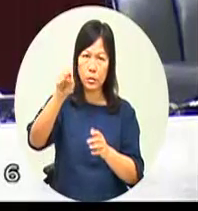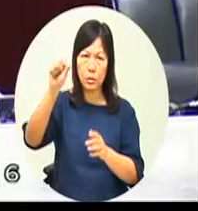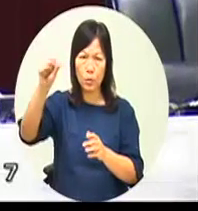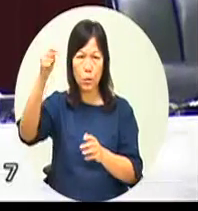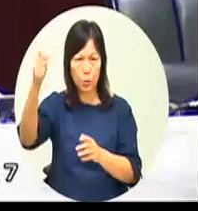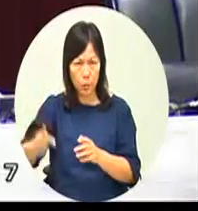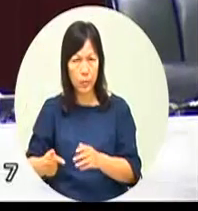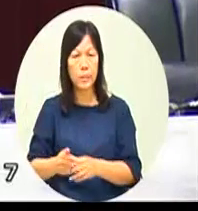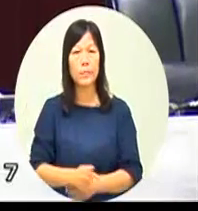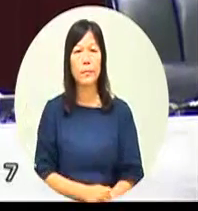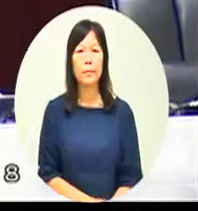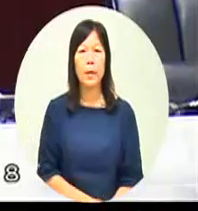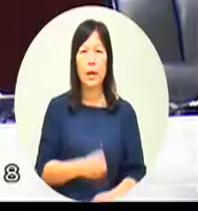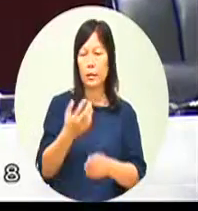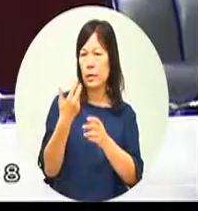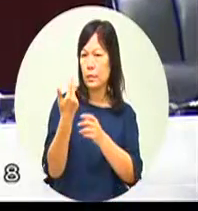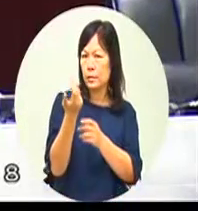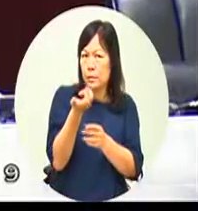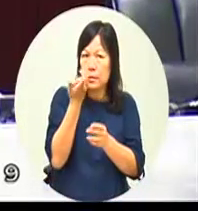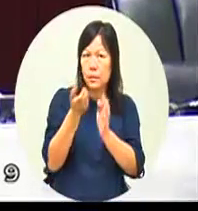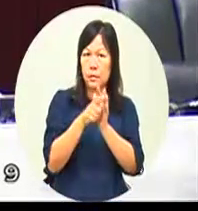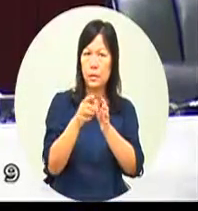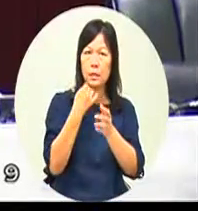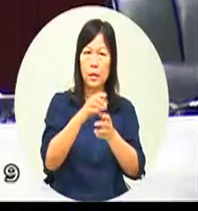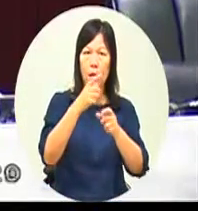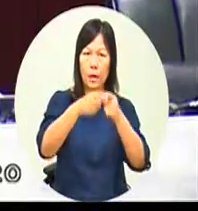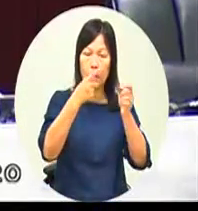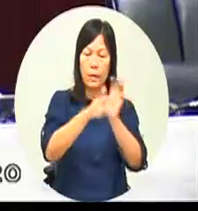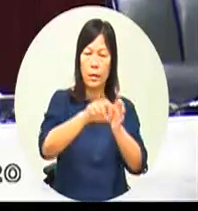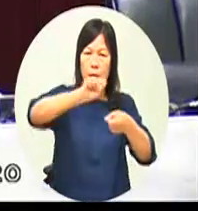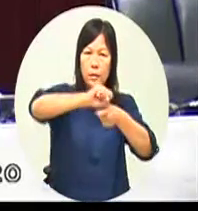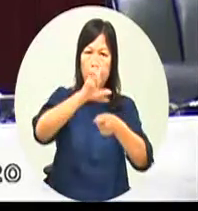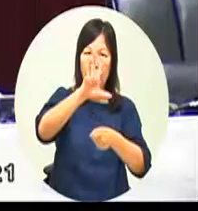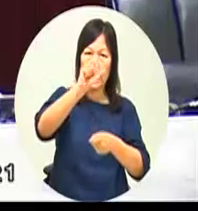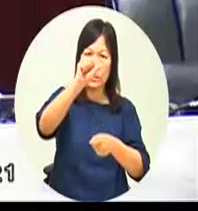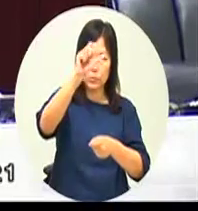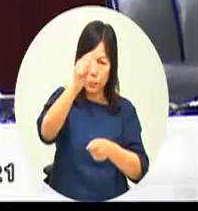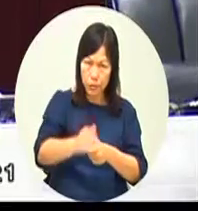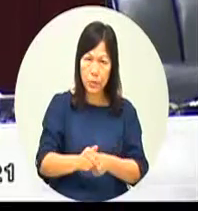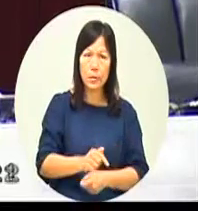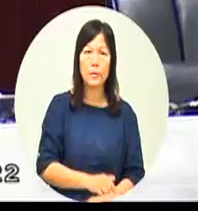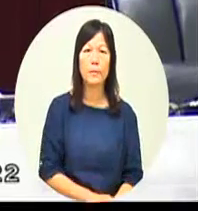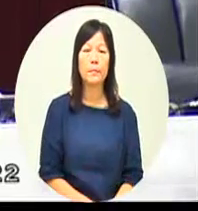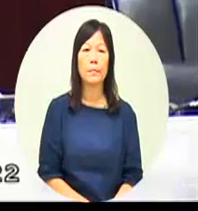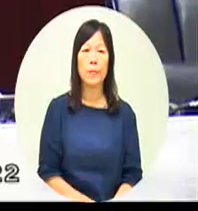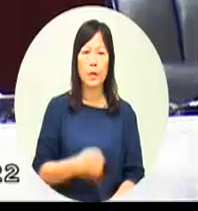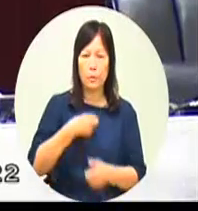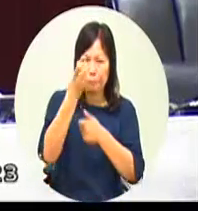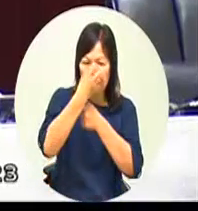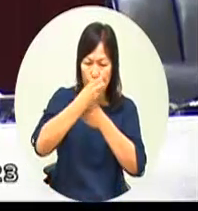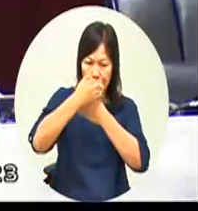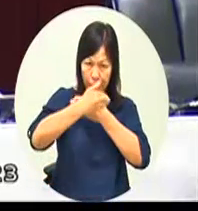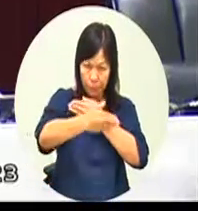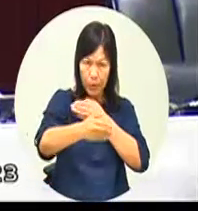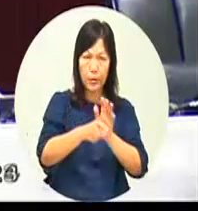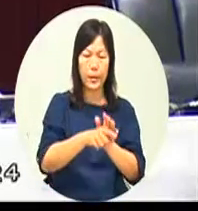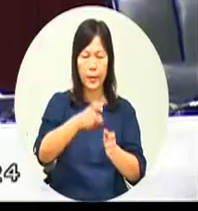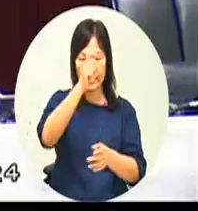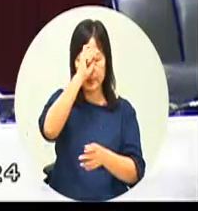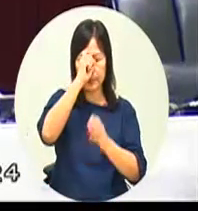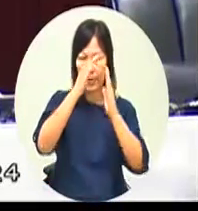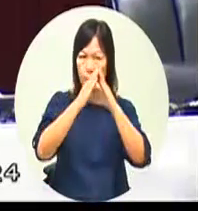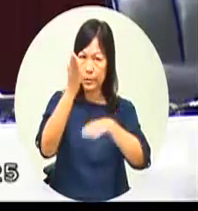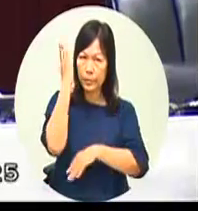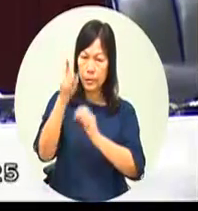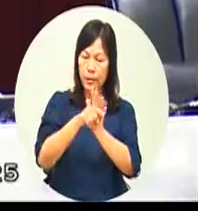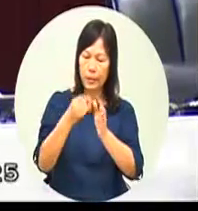1289.5亿，比上个年度多了85亿。在这审理的过程中，期许市政府能